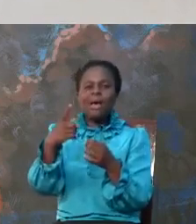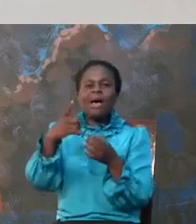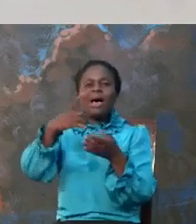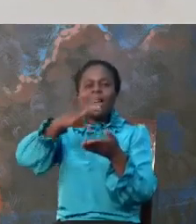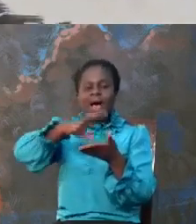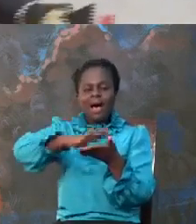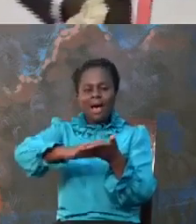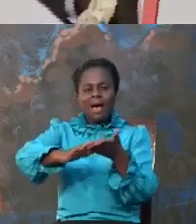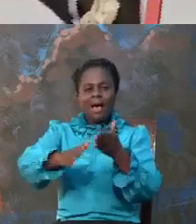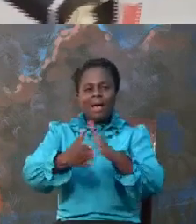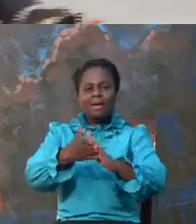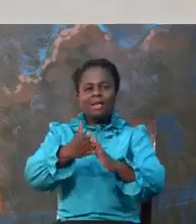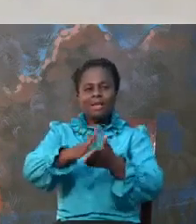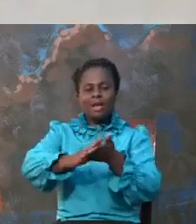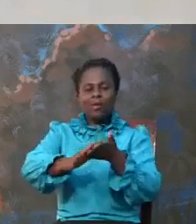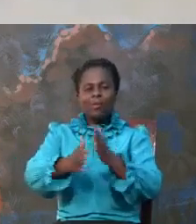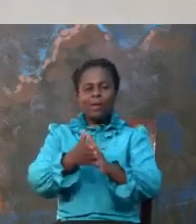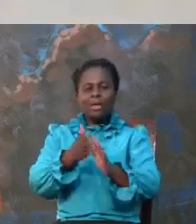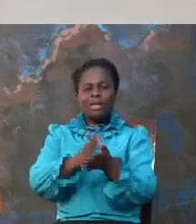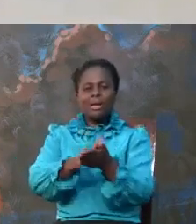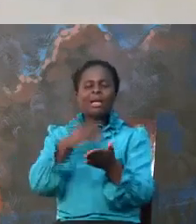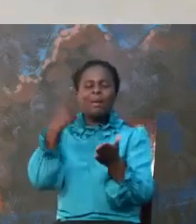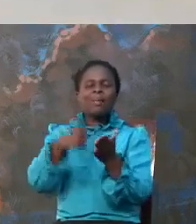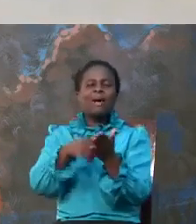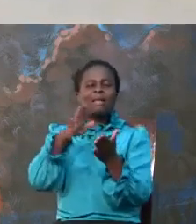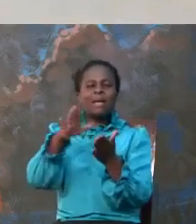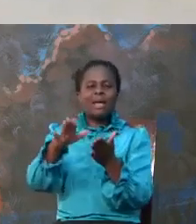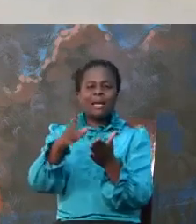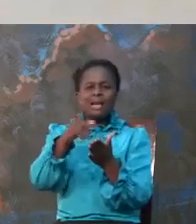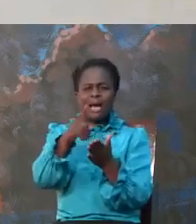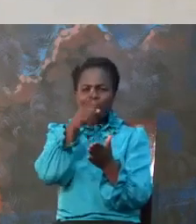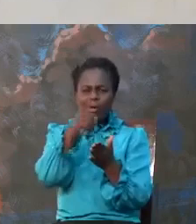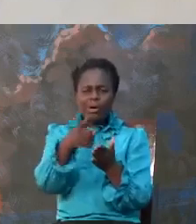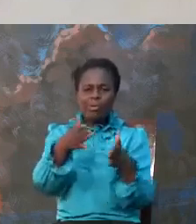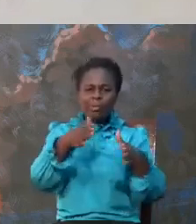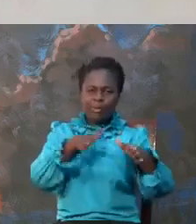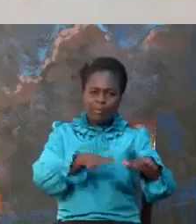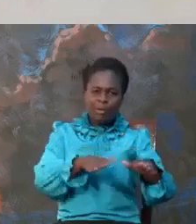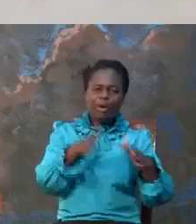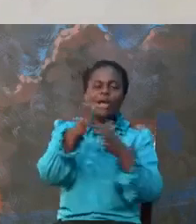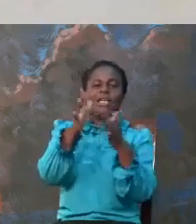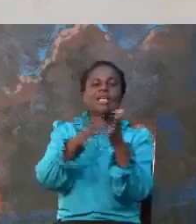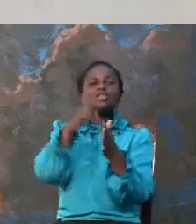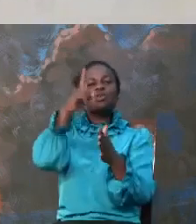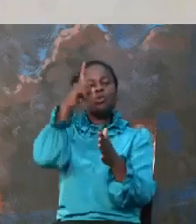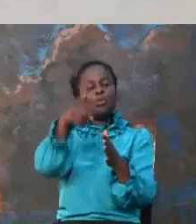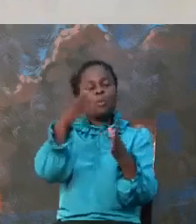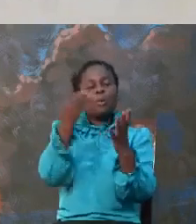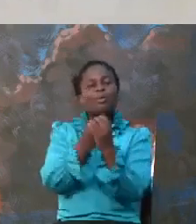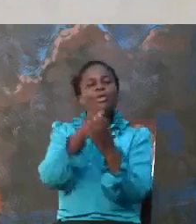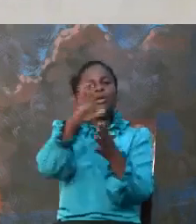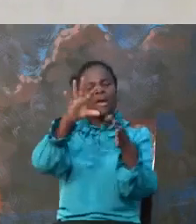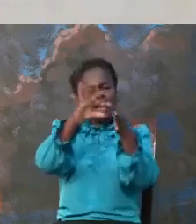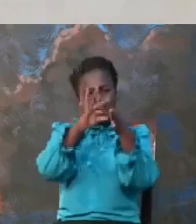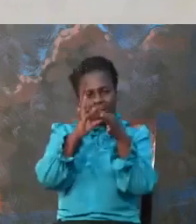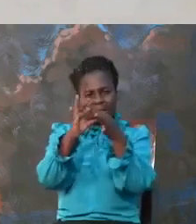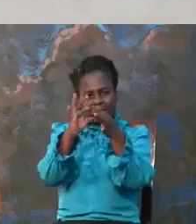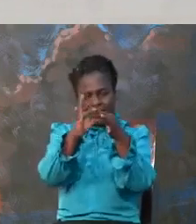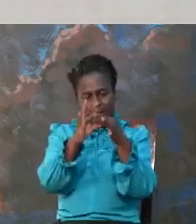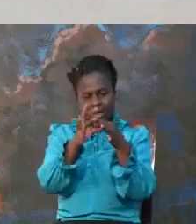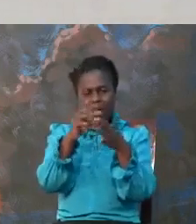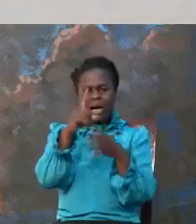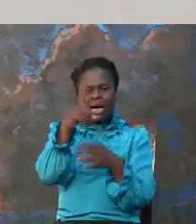maana yake ni kwamba kama umefiwa na yeye yuko na wewe, anachukuana na wewe. Kama